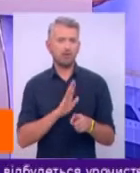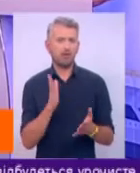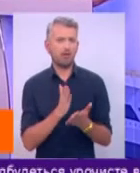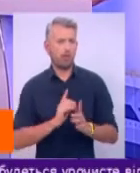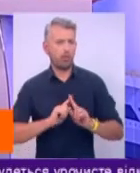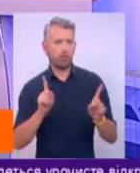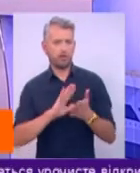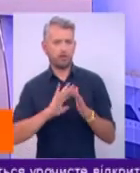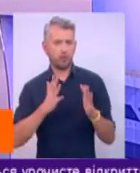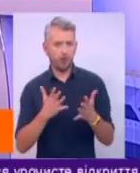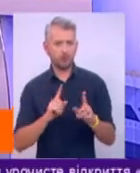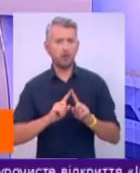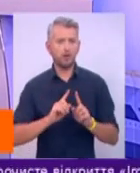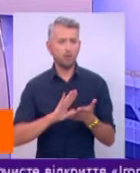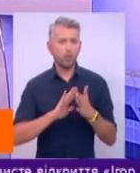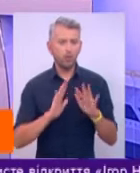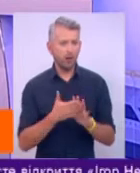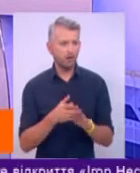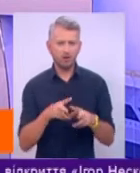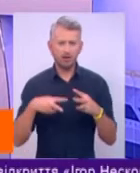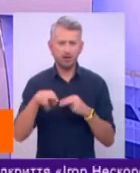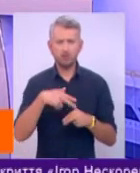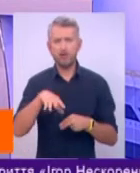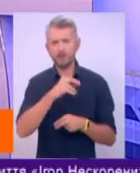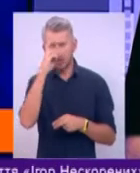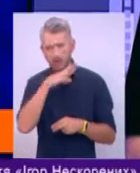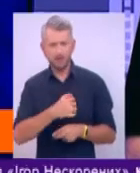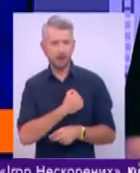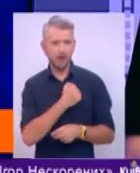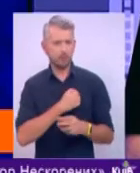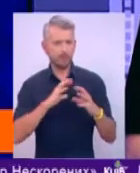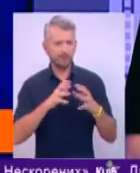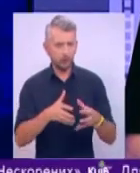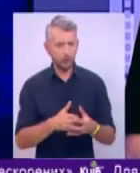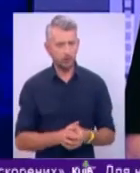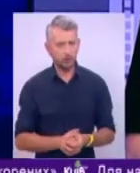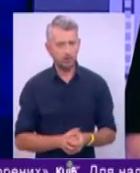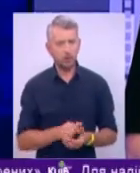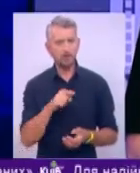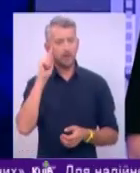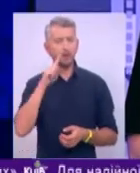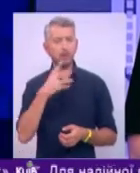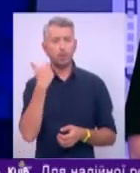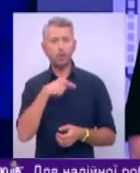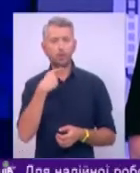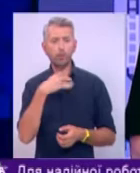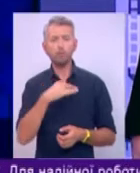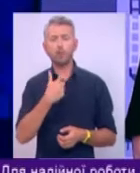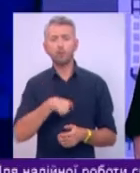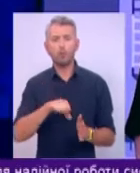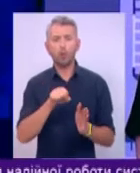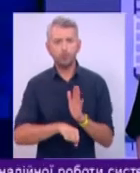Це ситуація, яка є спільна для всіх країн і для всіх армій світу. І ви знаєте, коли ми говоримо про